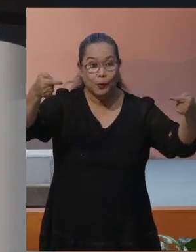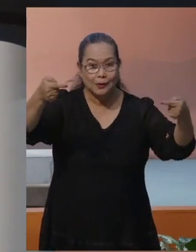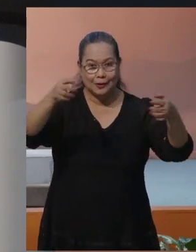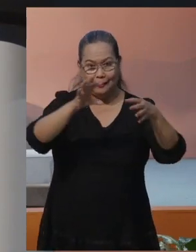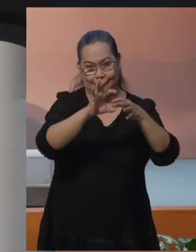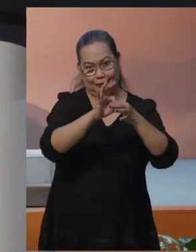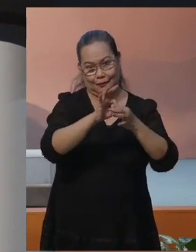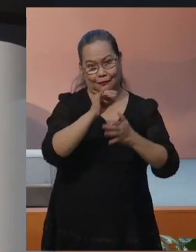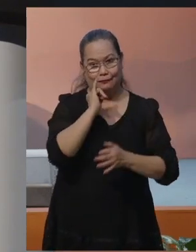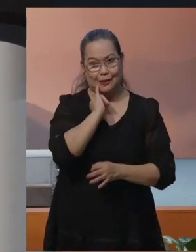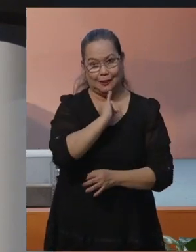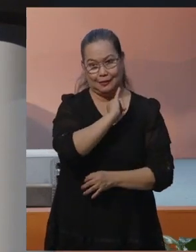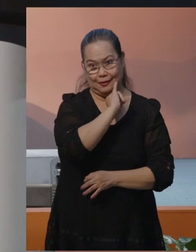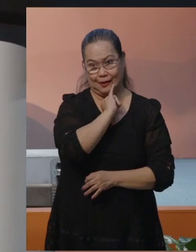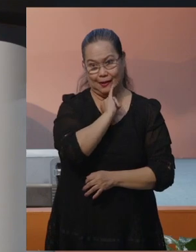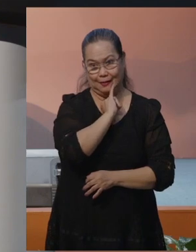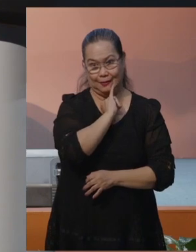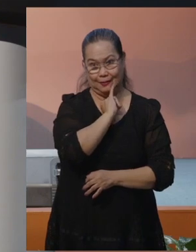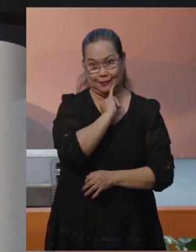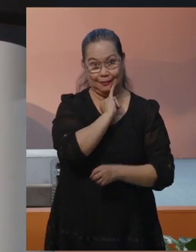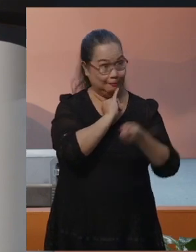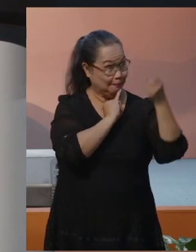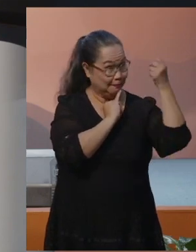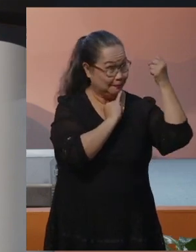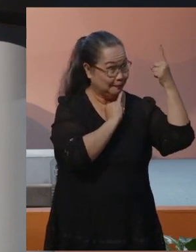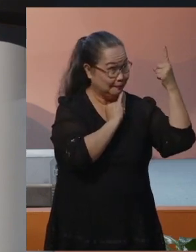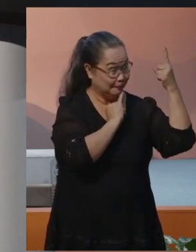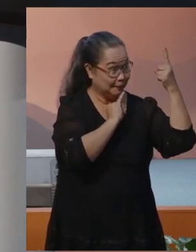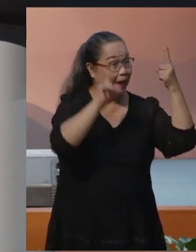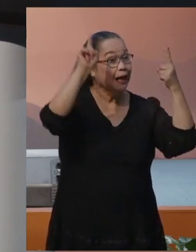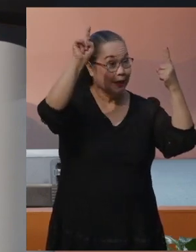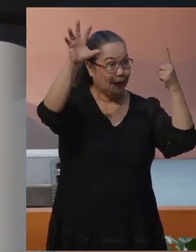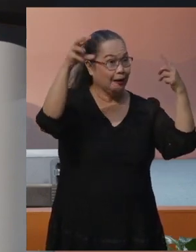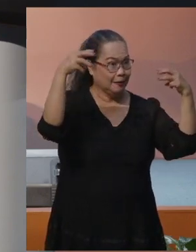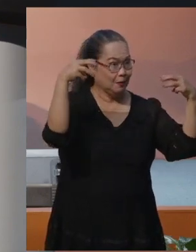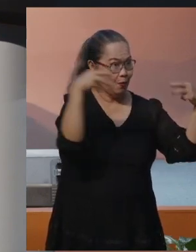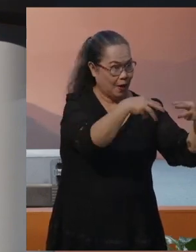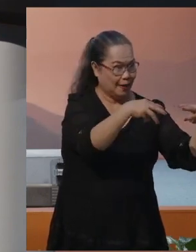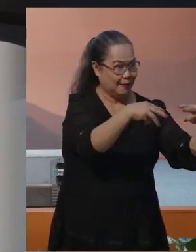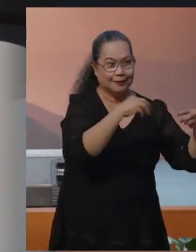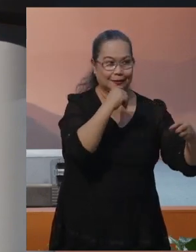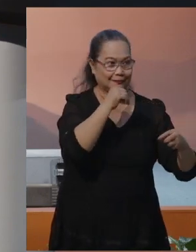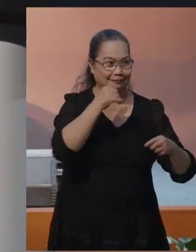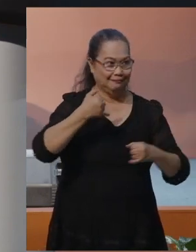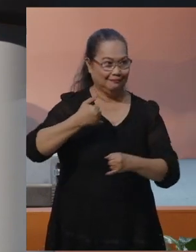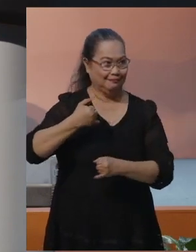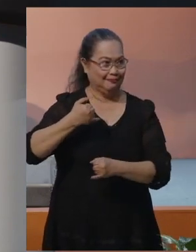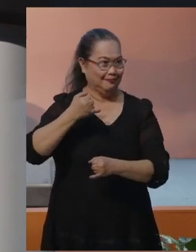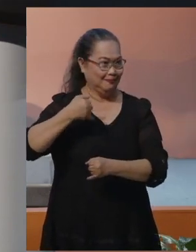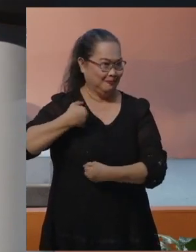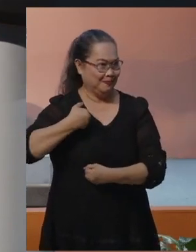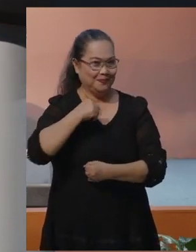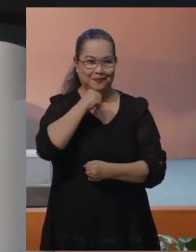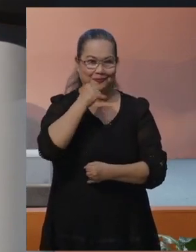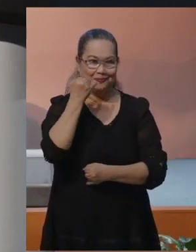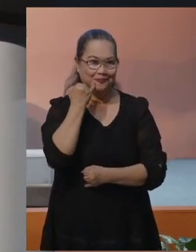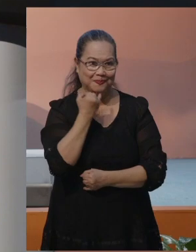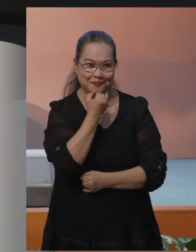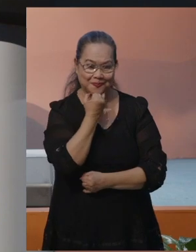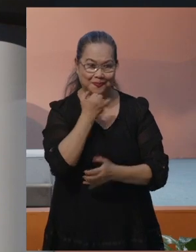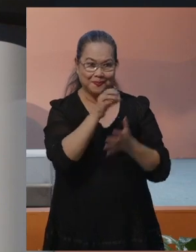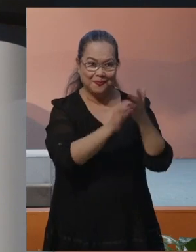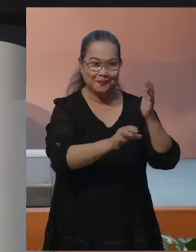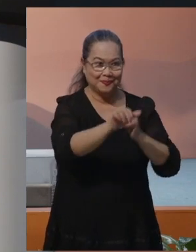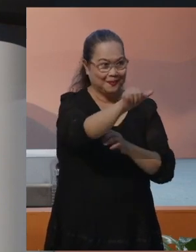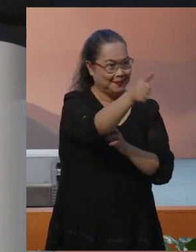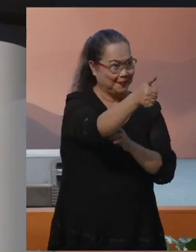ng kanyang bayang hinirang. So pag-aaralan po natin ang Joshua chapter 10, ang